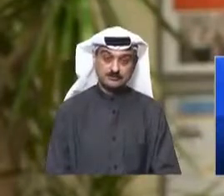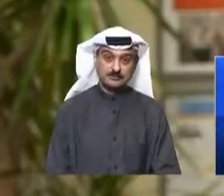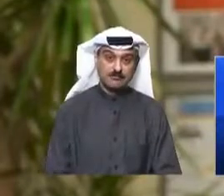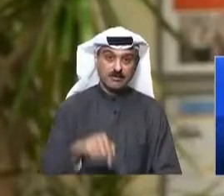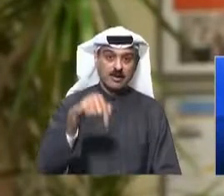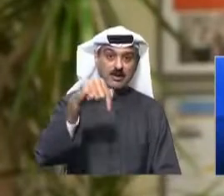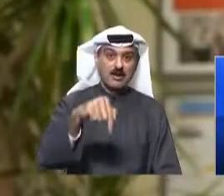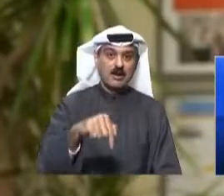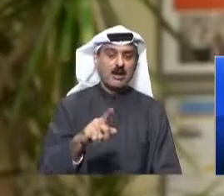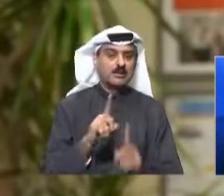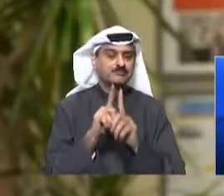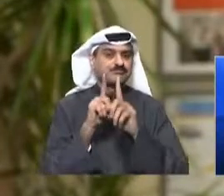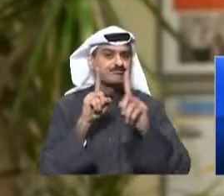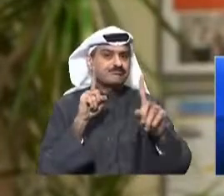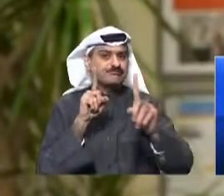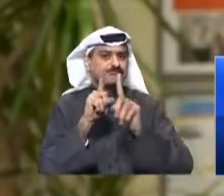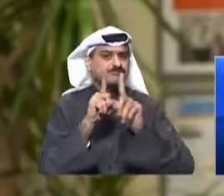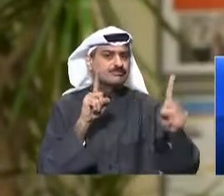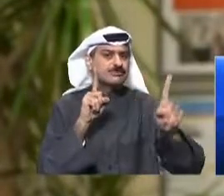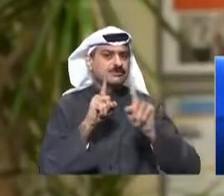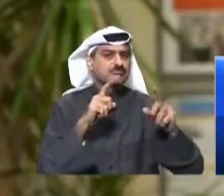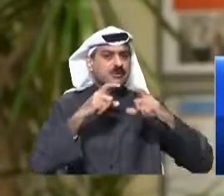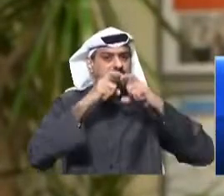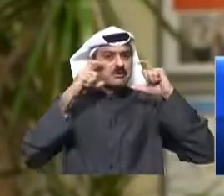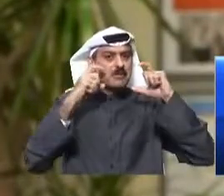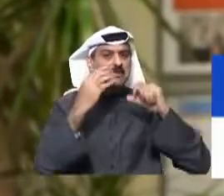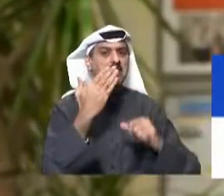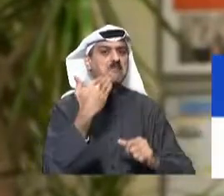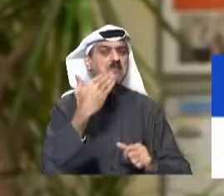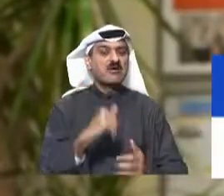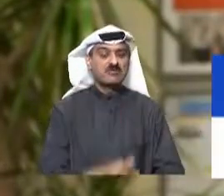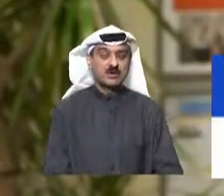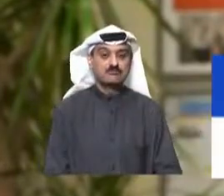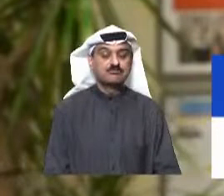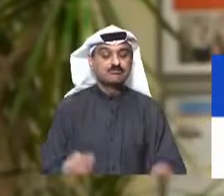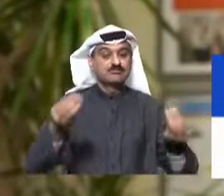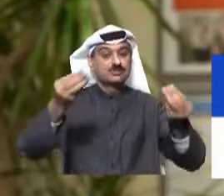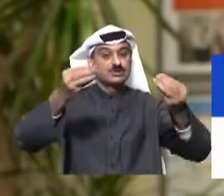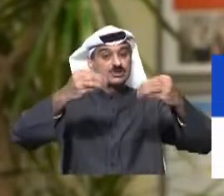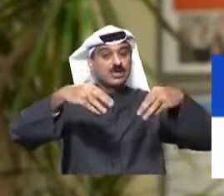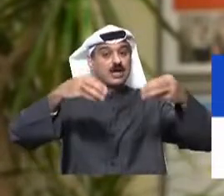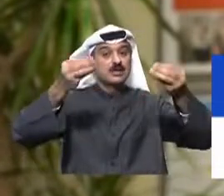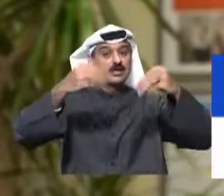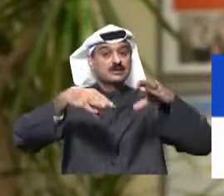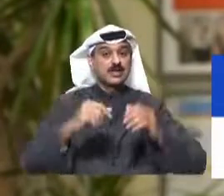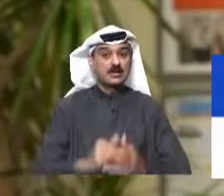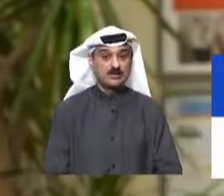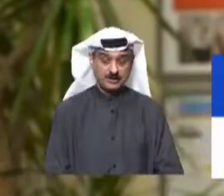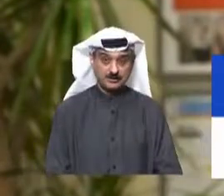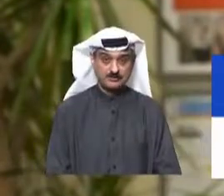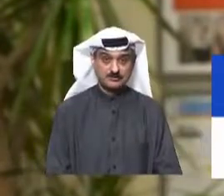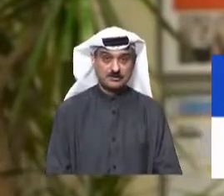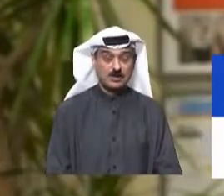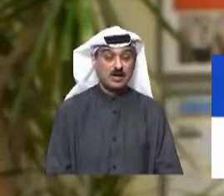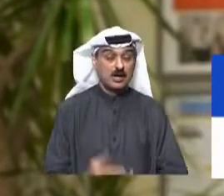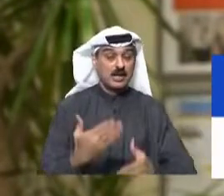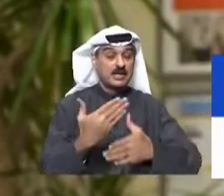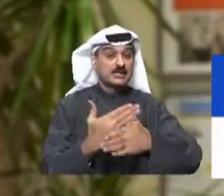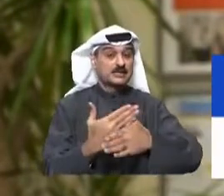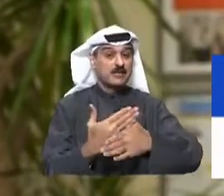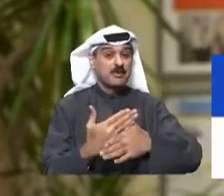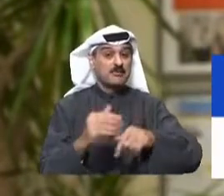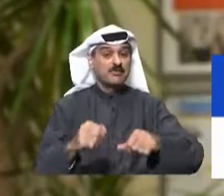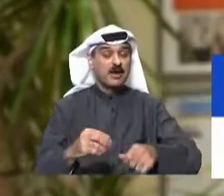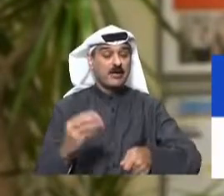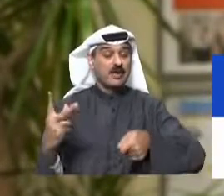عدم الالتزام مع زيادة الإصابات، ولاحظت في الفترة الأخيرة أن بعض من يخضعون للحجر الصحي بسبب الإصابات